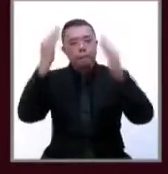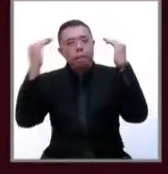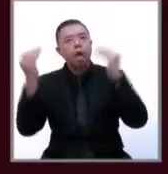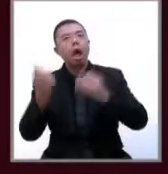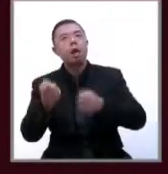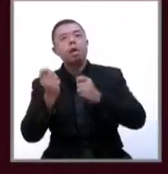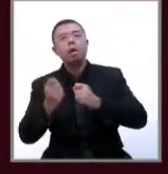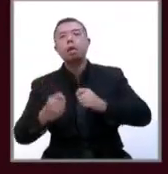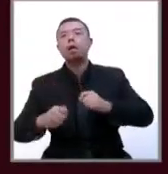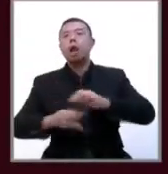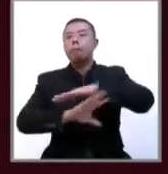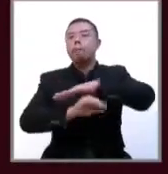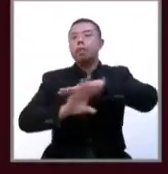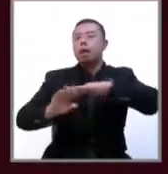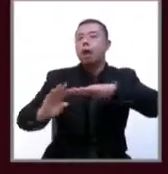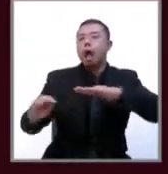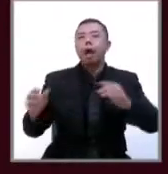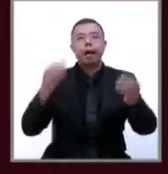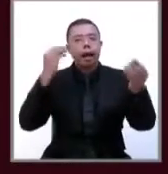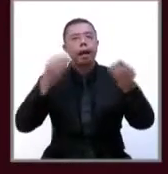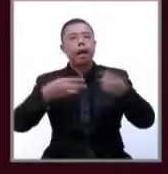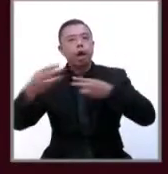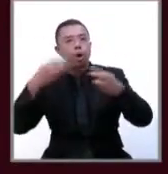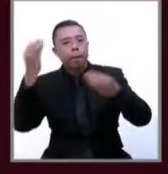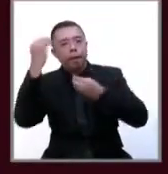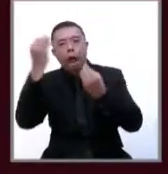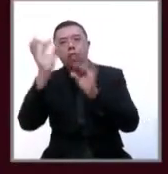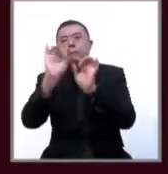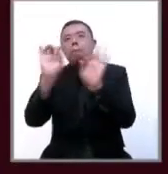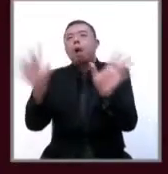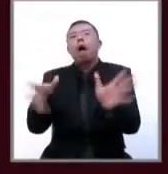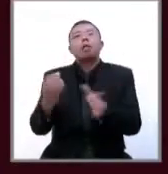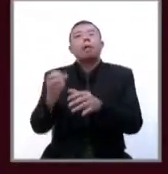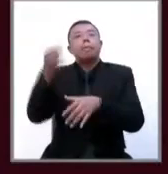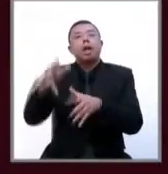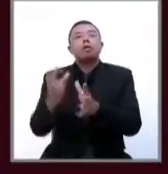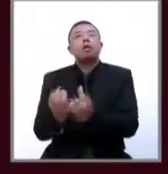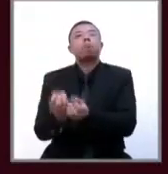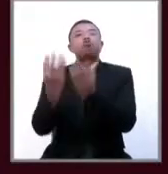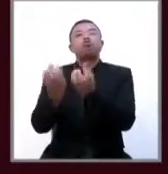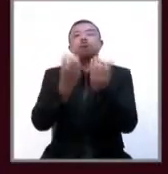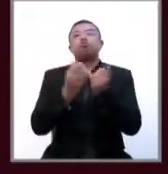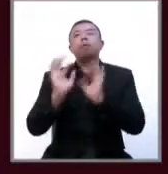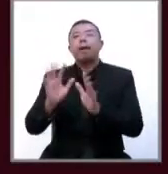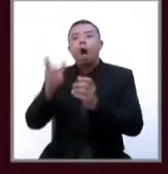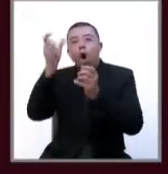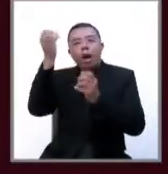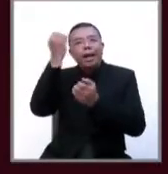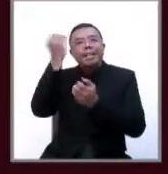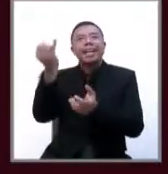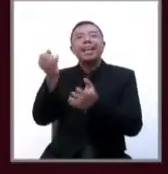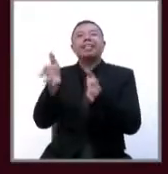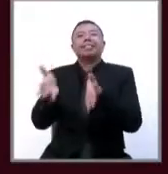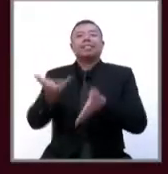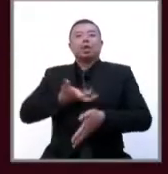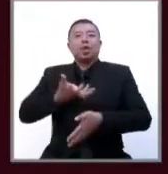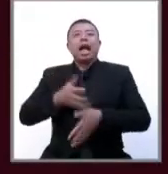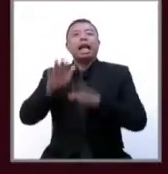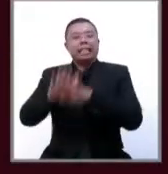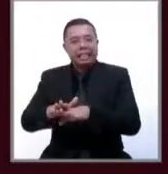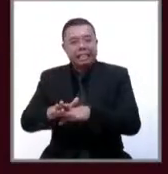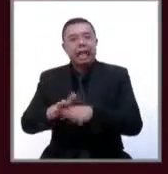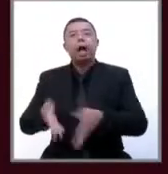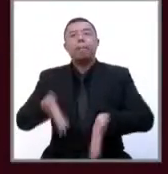Peternakan ekonomi kreatif tumbuh di desa sehingga orang tertarik di desa jadi infrastruktur beres